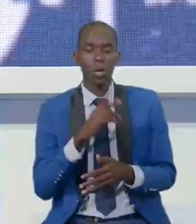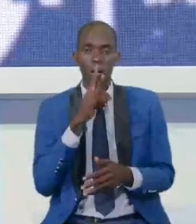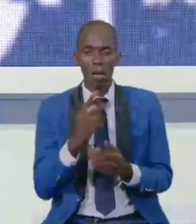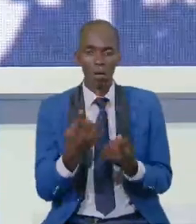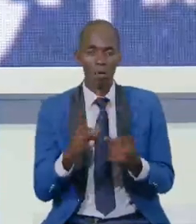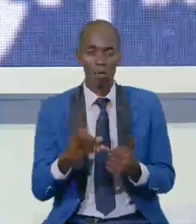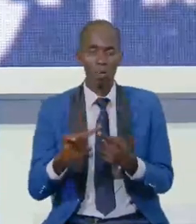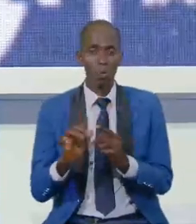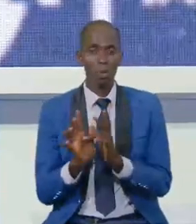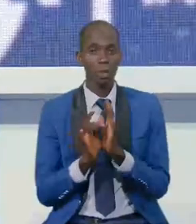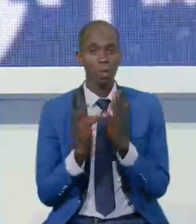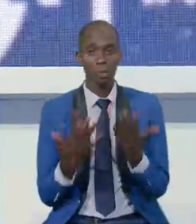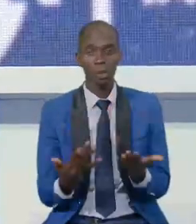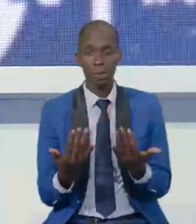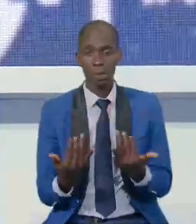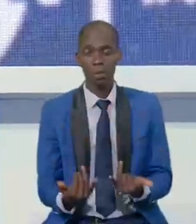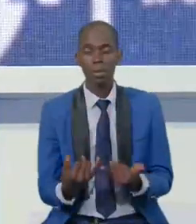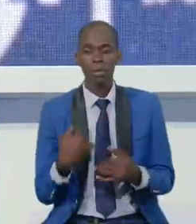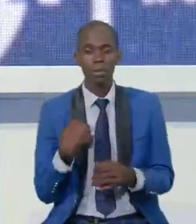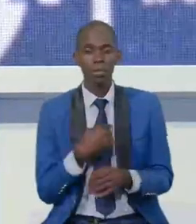à la Bible.